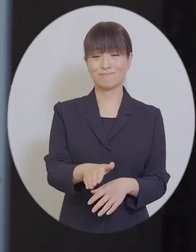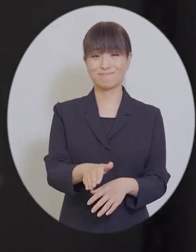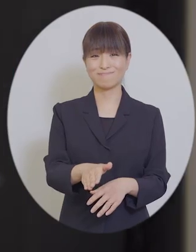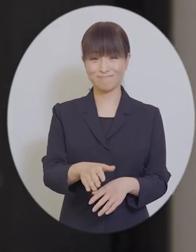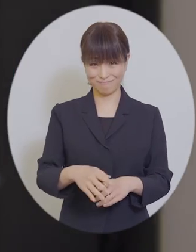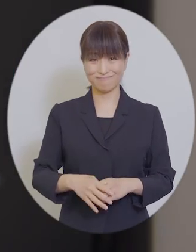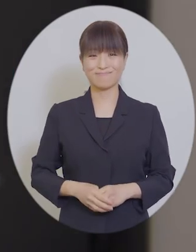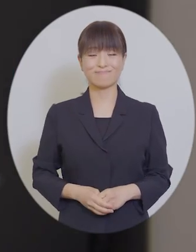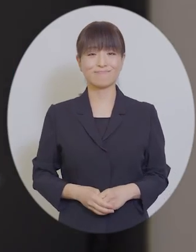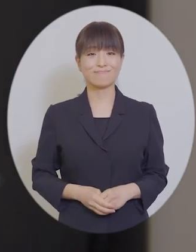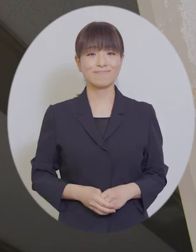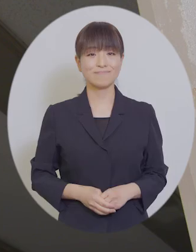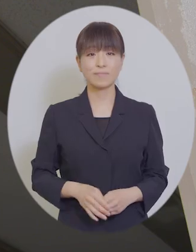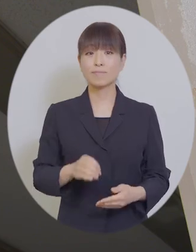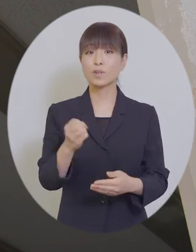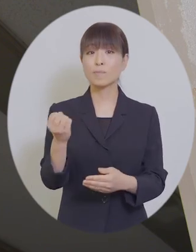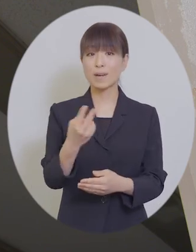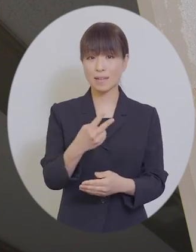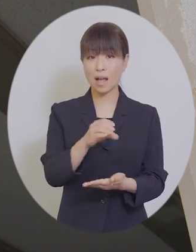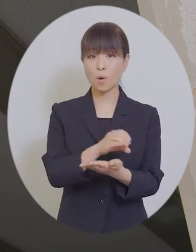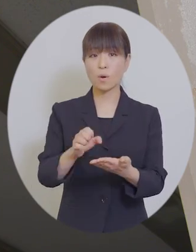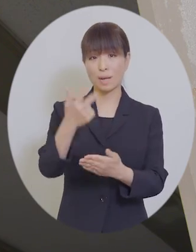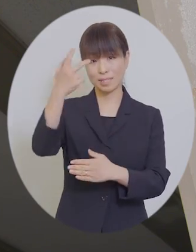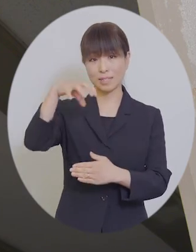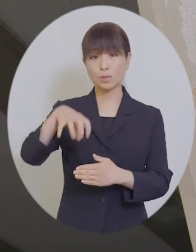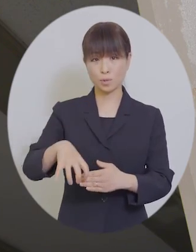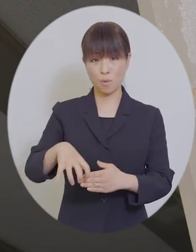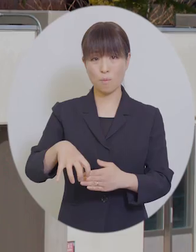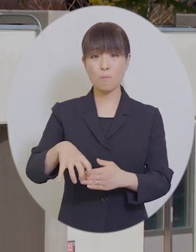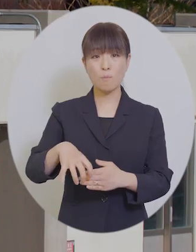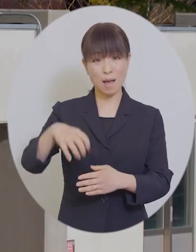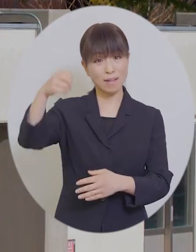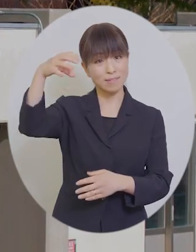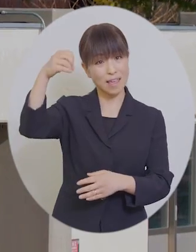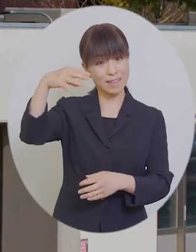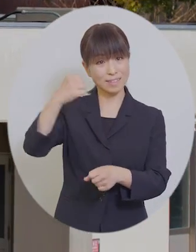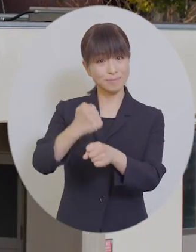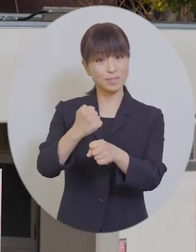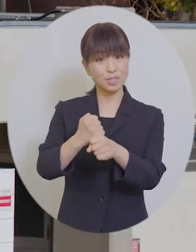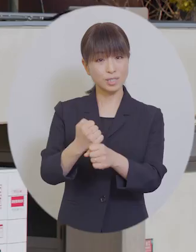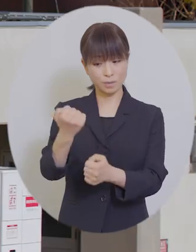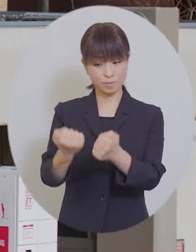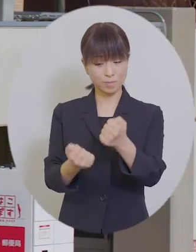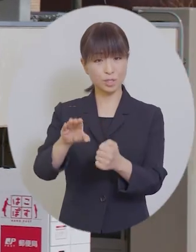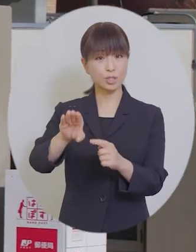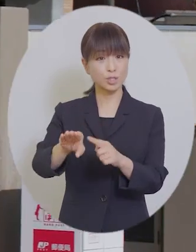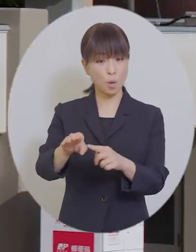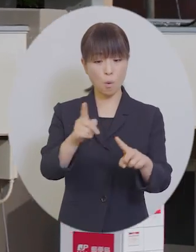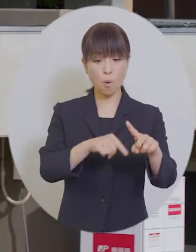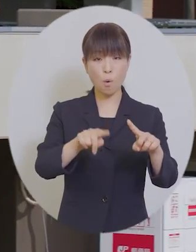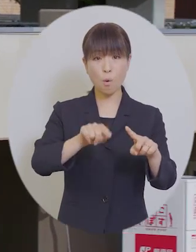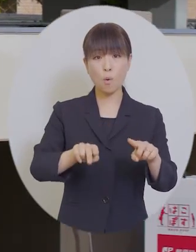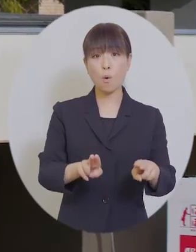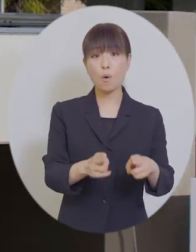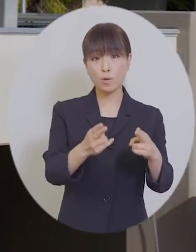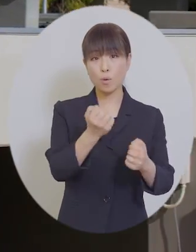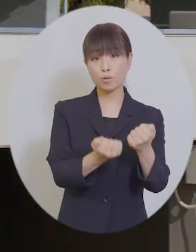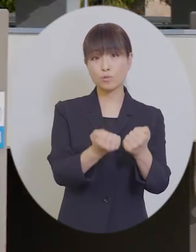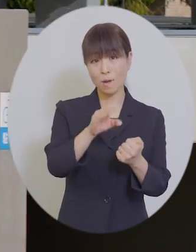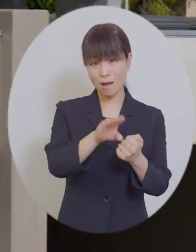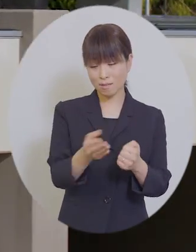。また郡山市役所では燃料電池自動車を公用車として使用しています